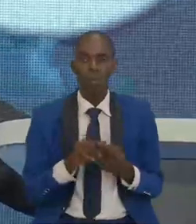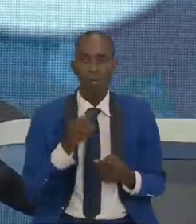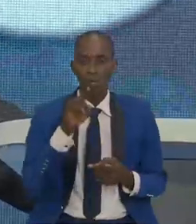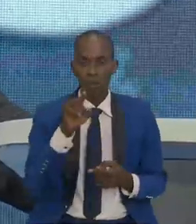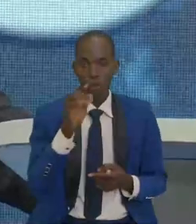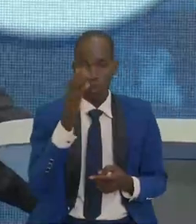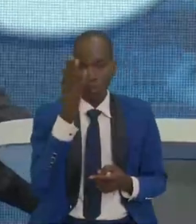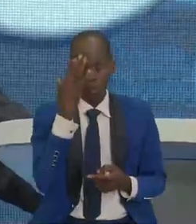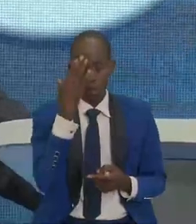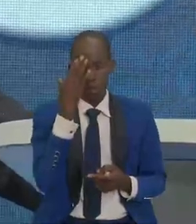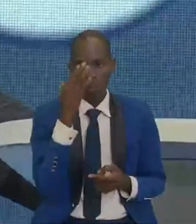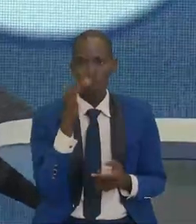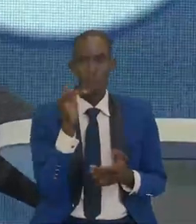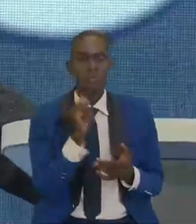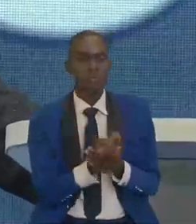Lorsque tu sais